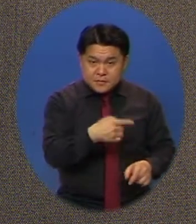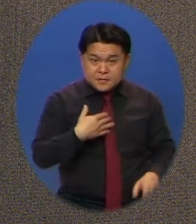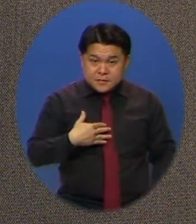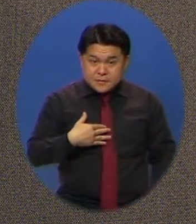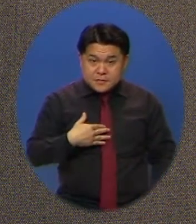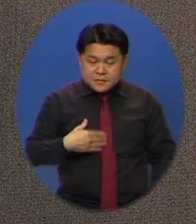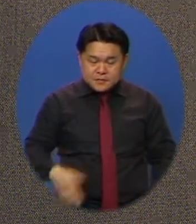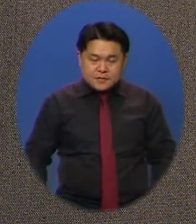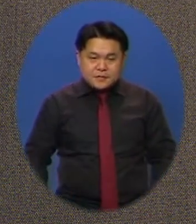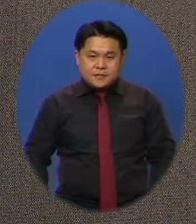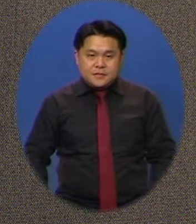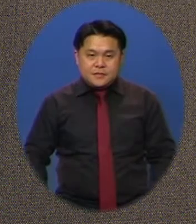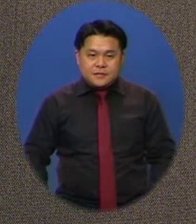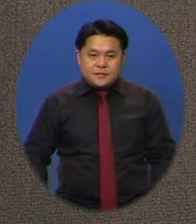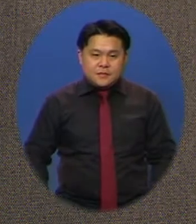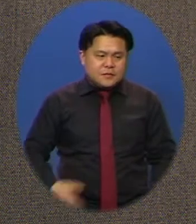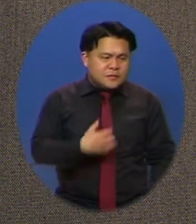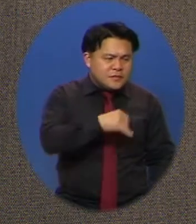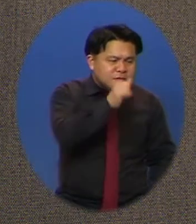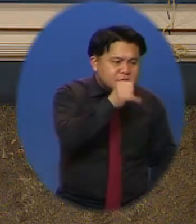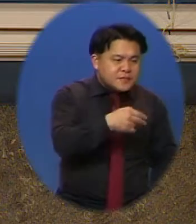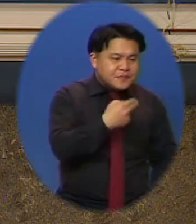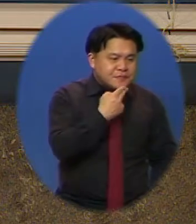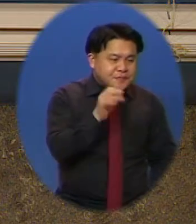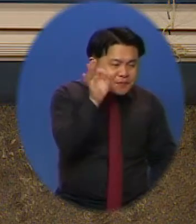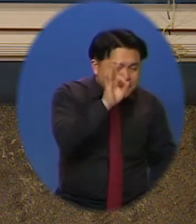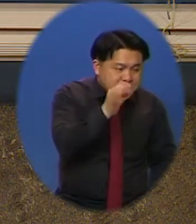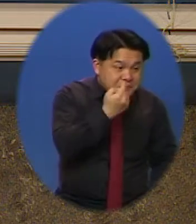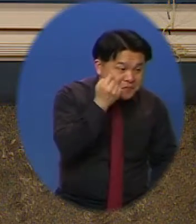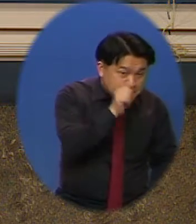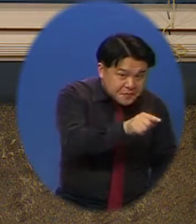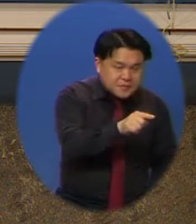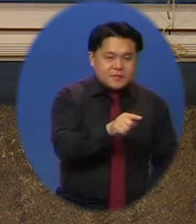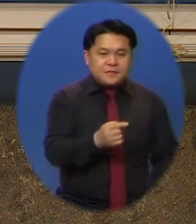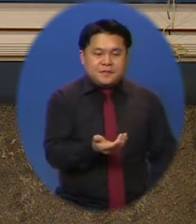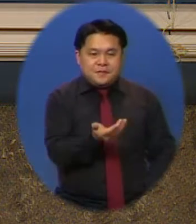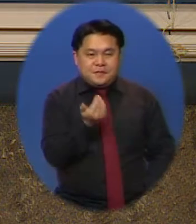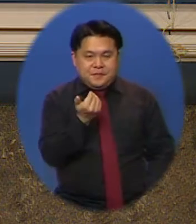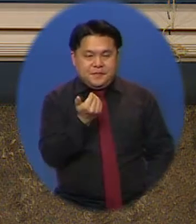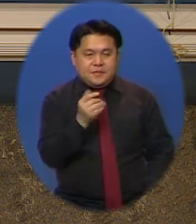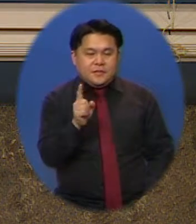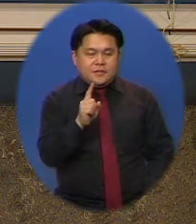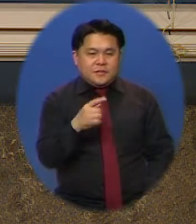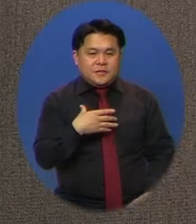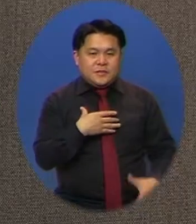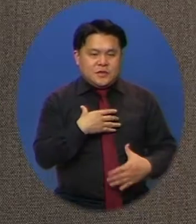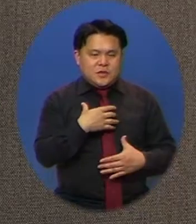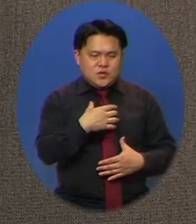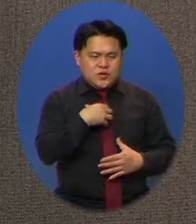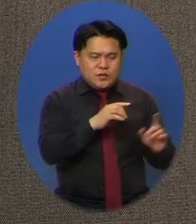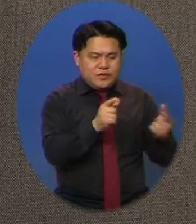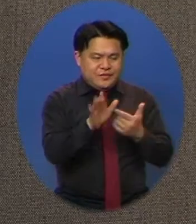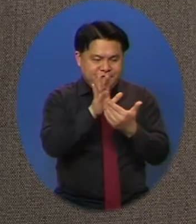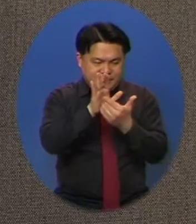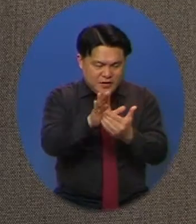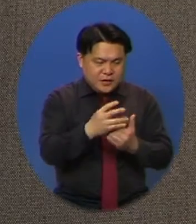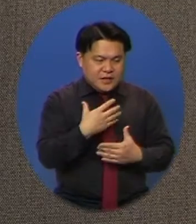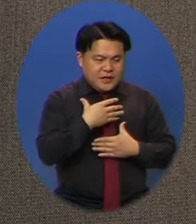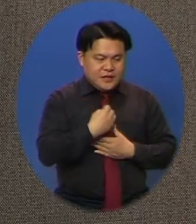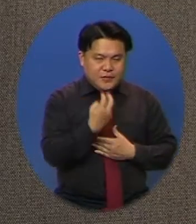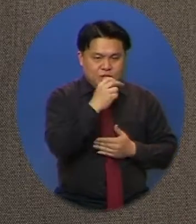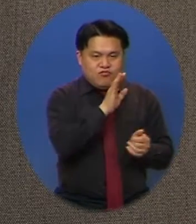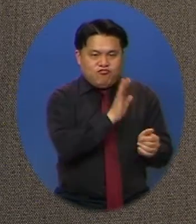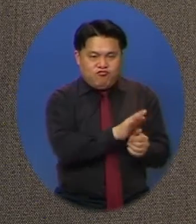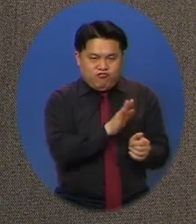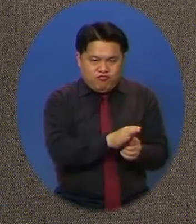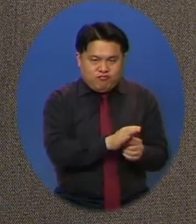그 활용해서 위기 징후를 찾아내고 선제적으로 아동의 안전 보호